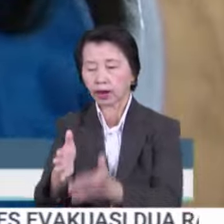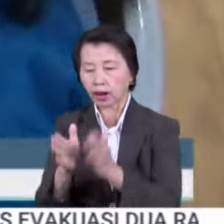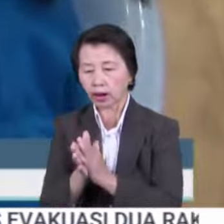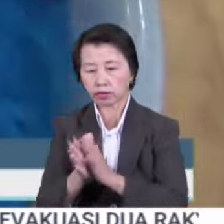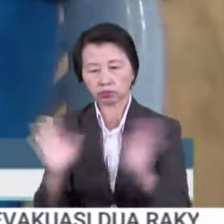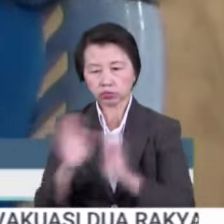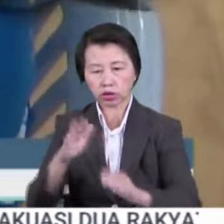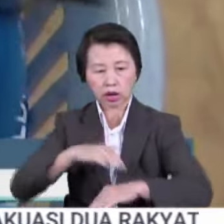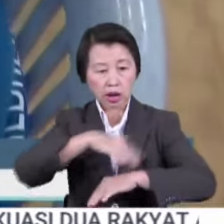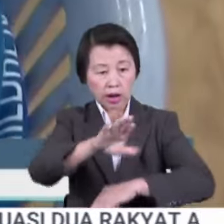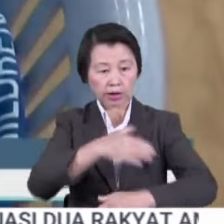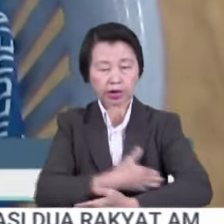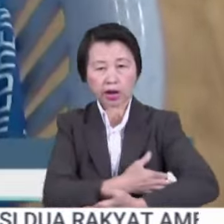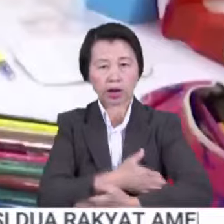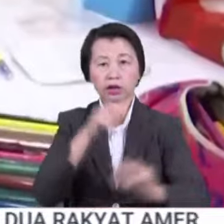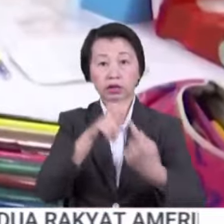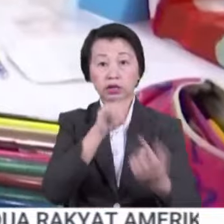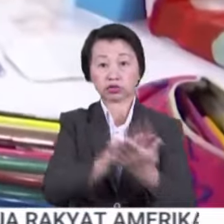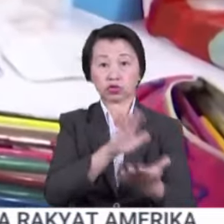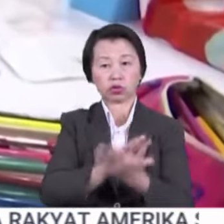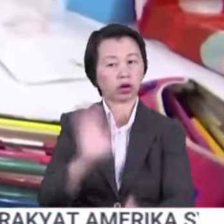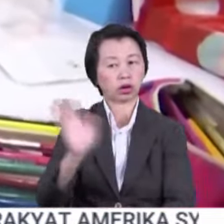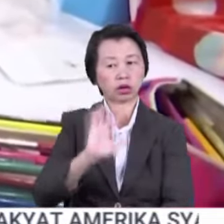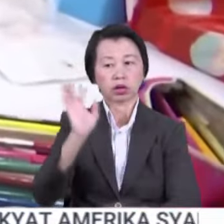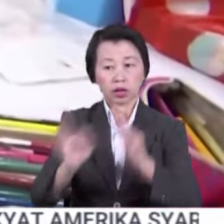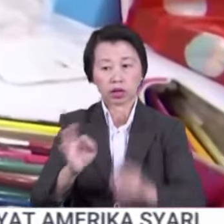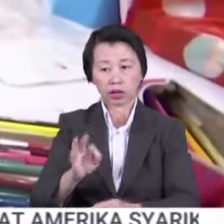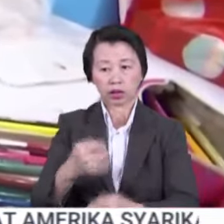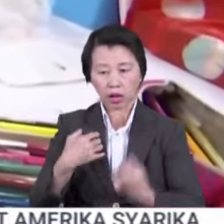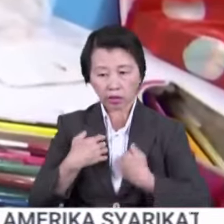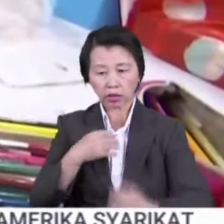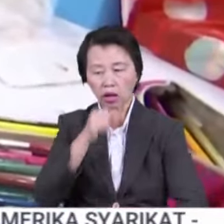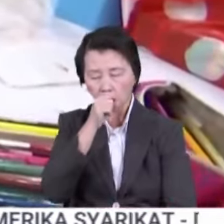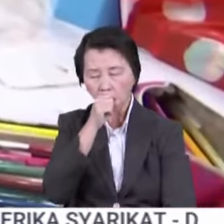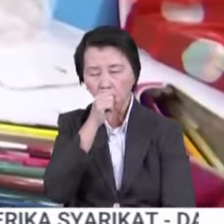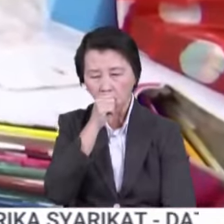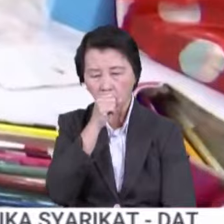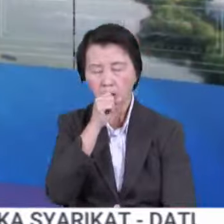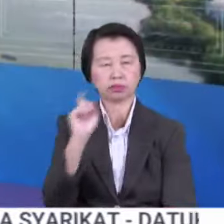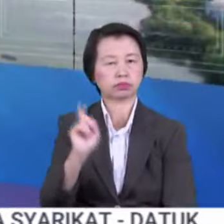untuk tidak menghantar anak mereka ke sekolah sekiranya bergejala